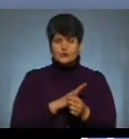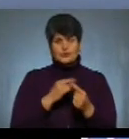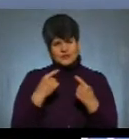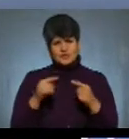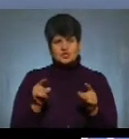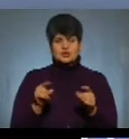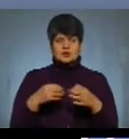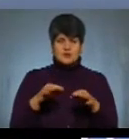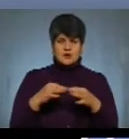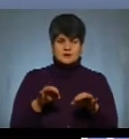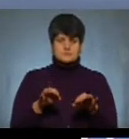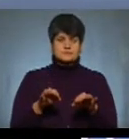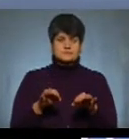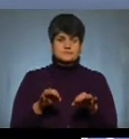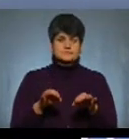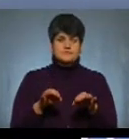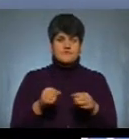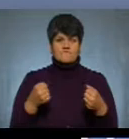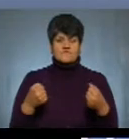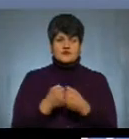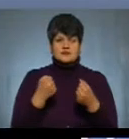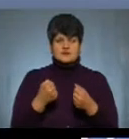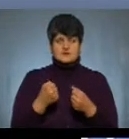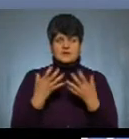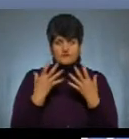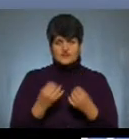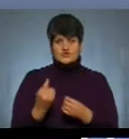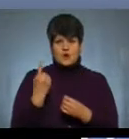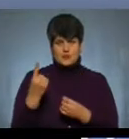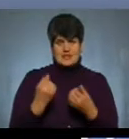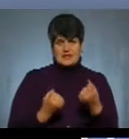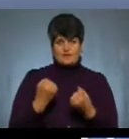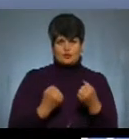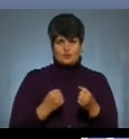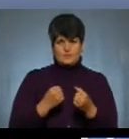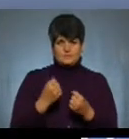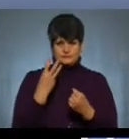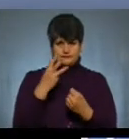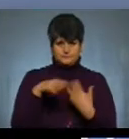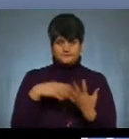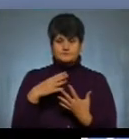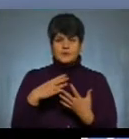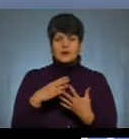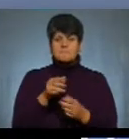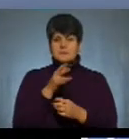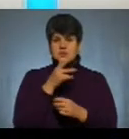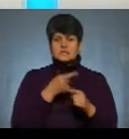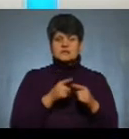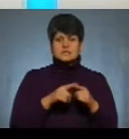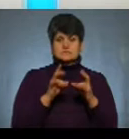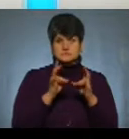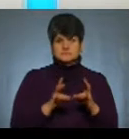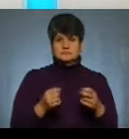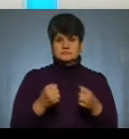бокового зіткнення інший транспортний засіб врізався в ДТП в ще один автомобіль. Під час дорожньо-транспортної